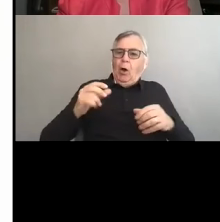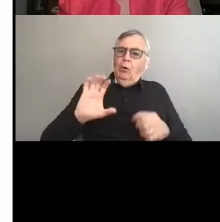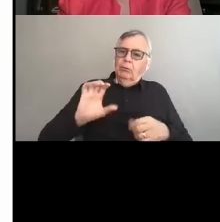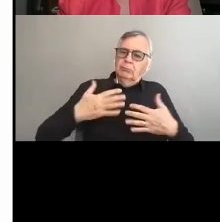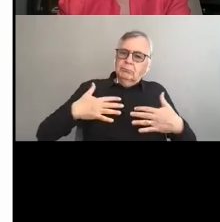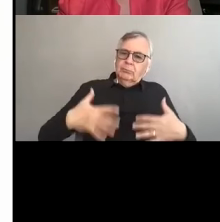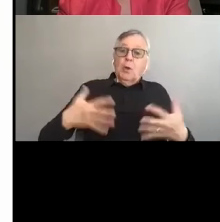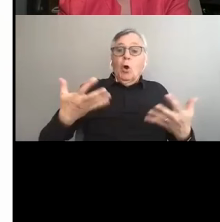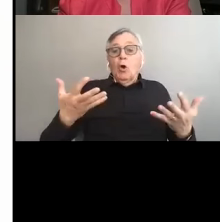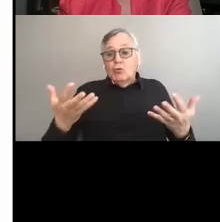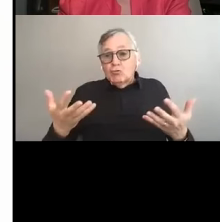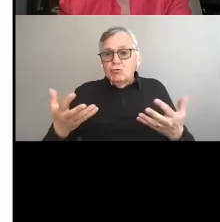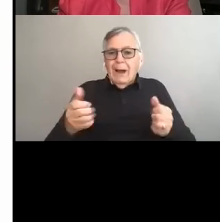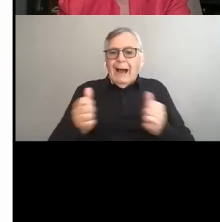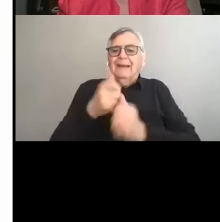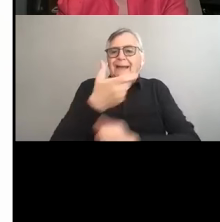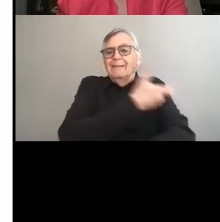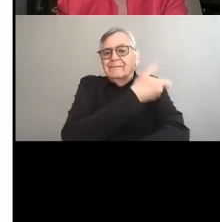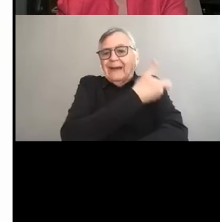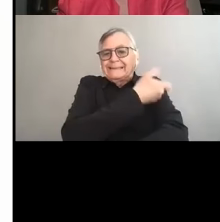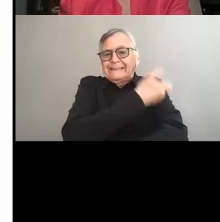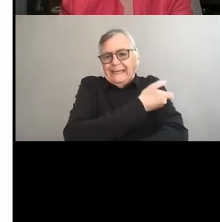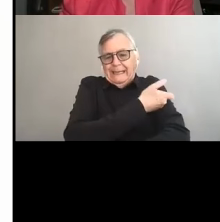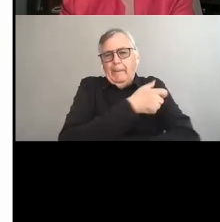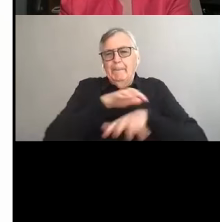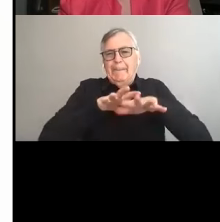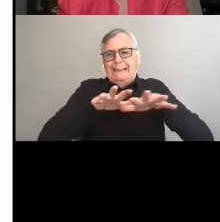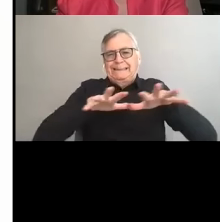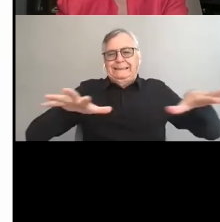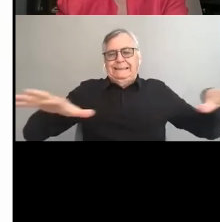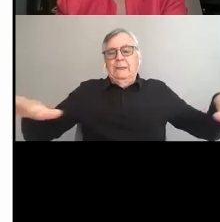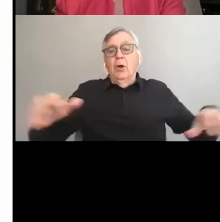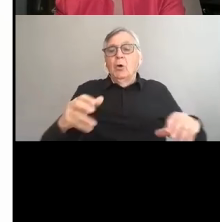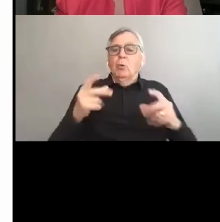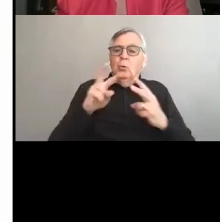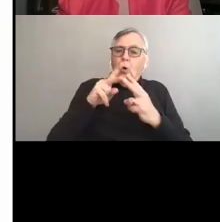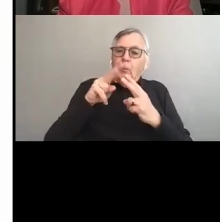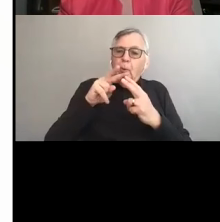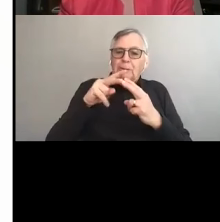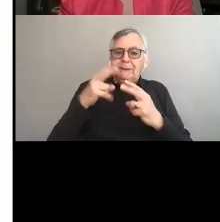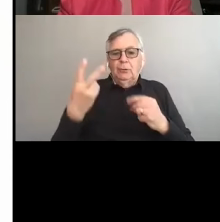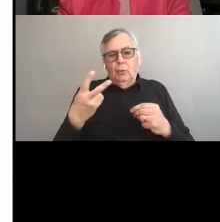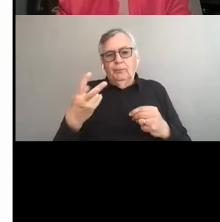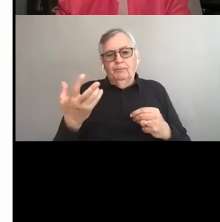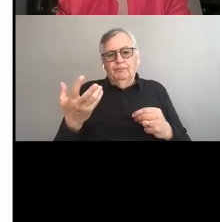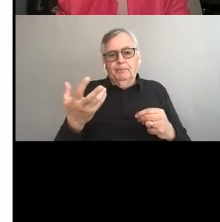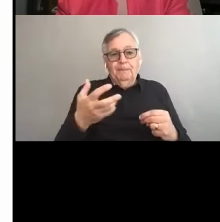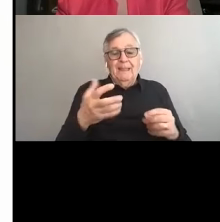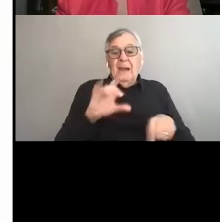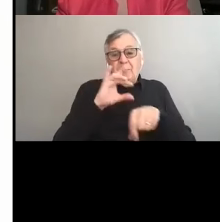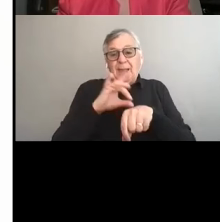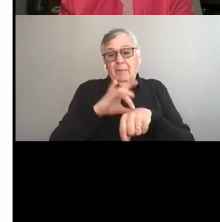ça peut s'obtenir avec les vaccins, une vaccination de masse, ou un petit peu des deux. Malheureusement, la